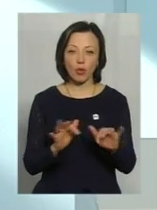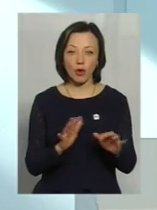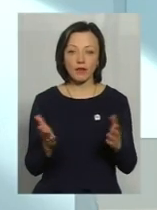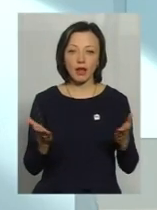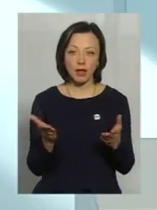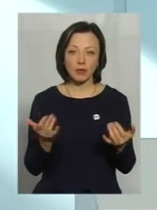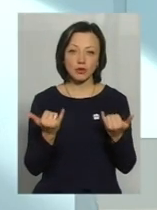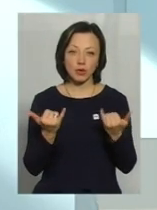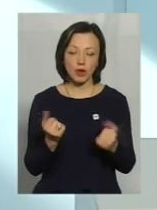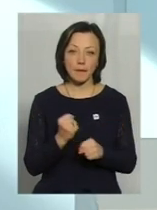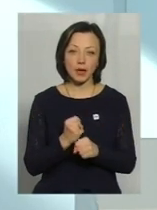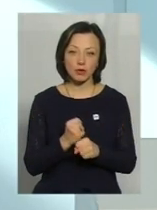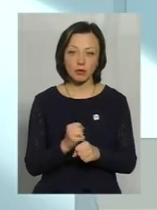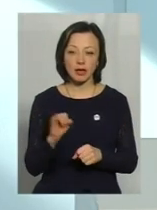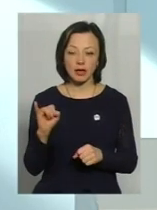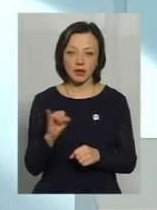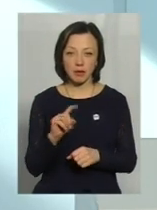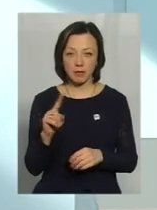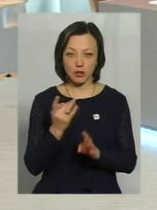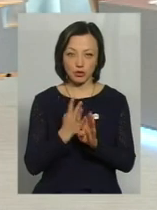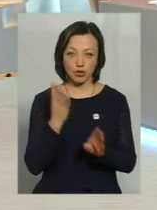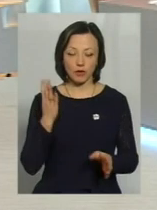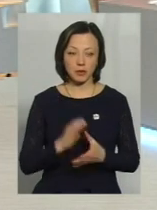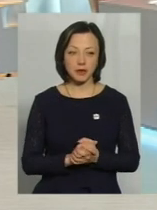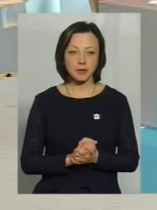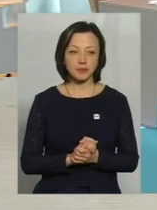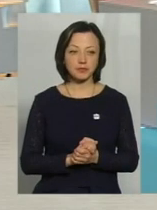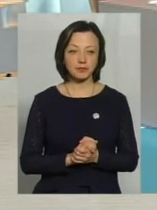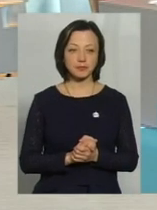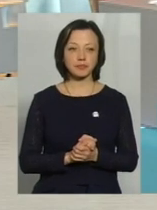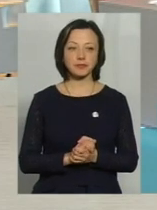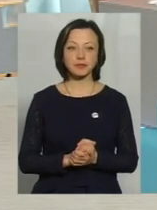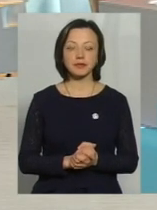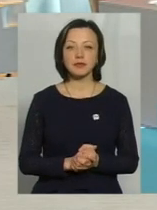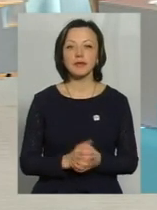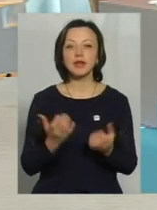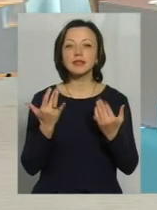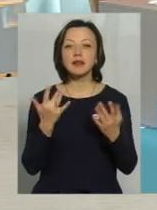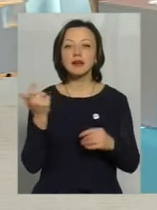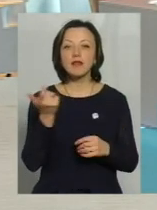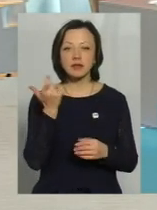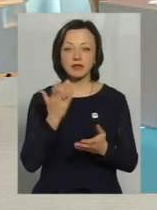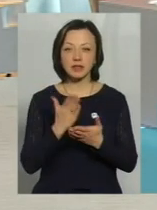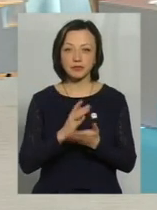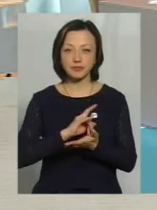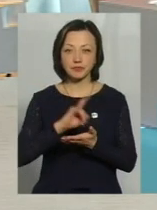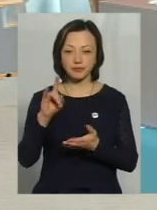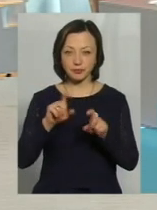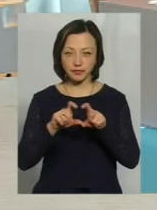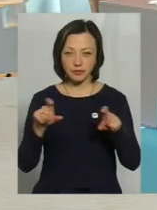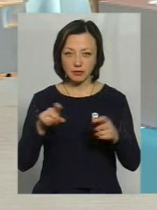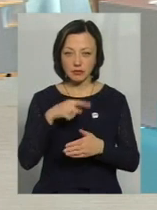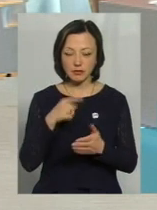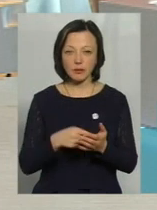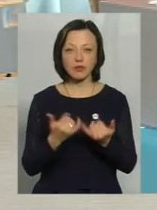якими ми сьогодні працюємо, і вони є першочерговими. Скільки власників ще є в нашого аеропорту? Сьогодні,